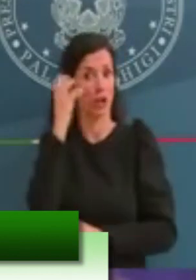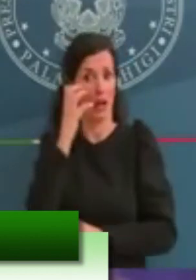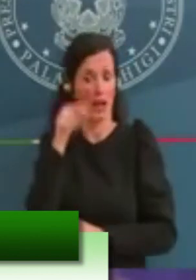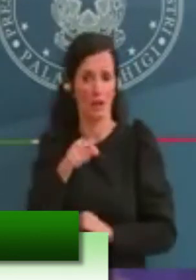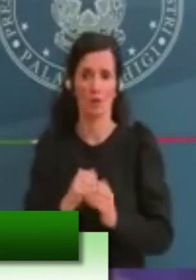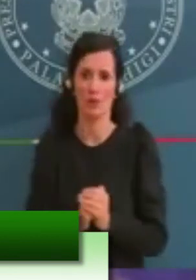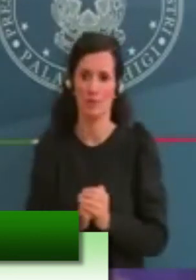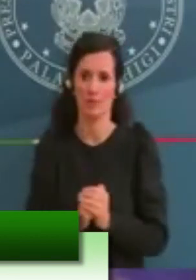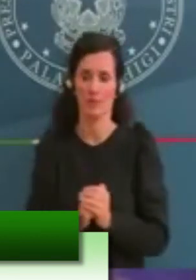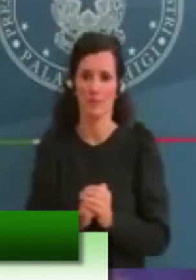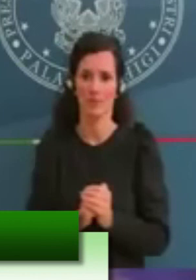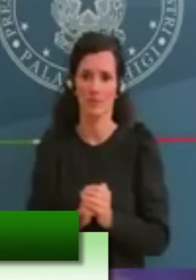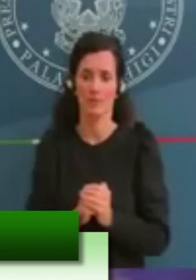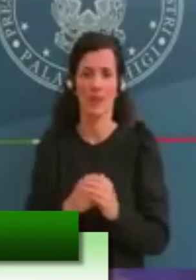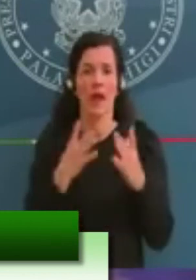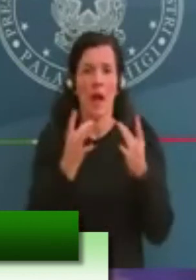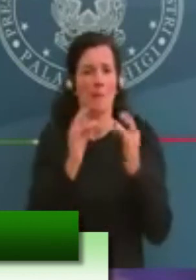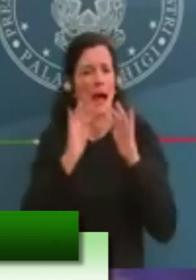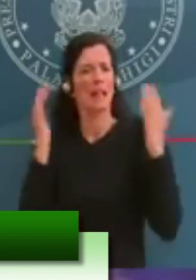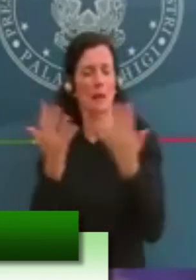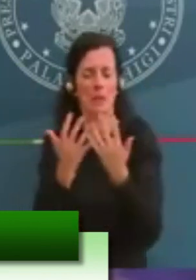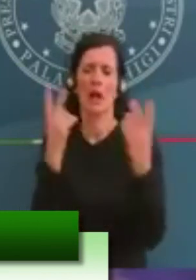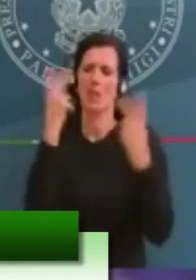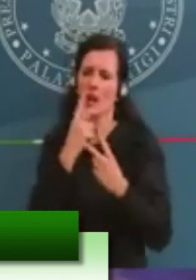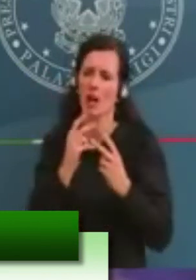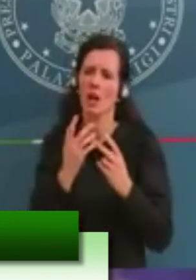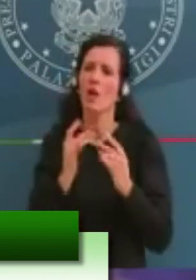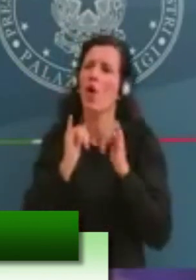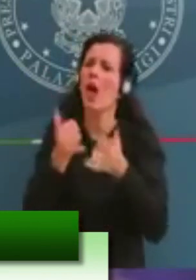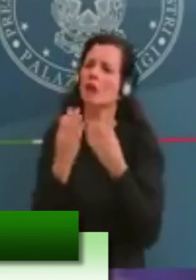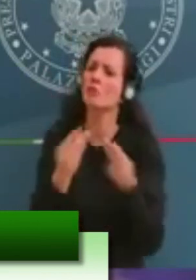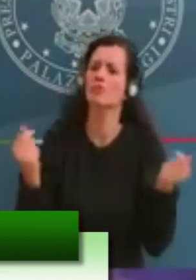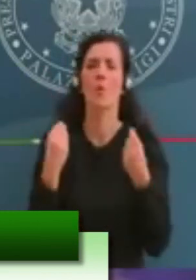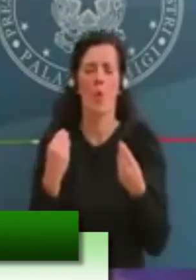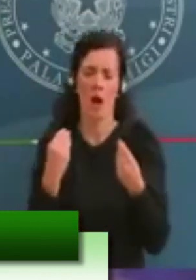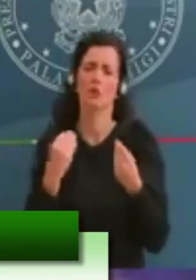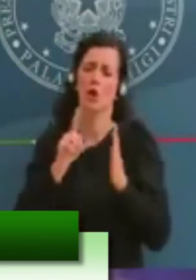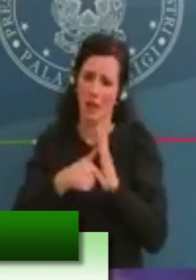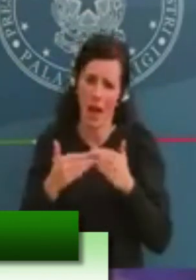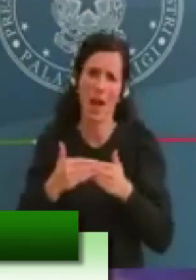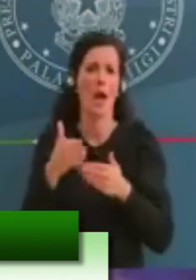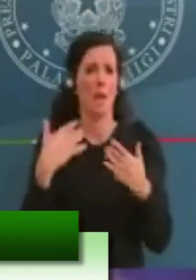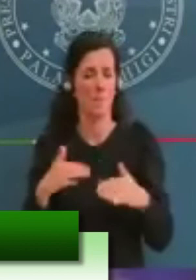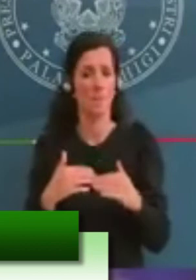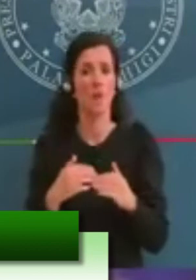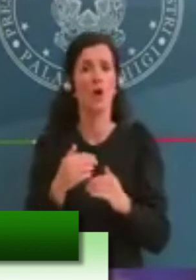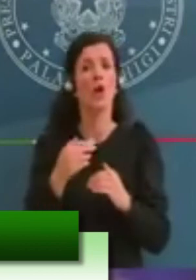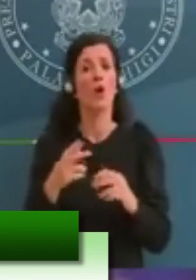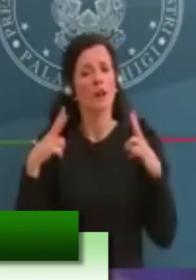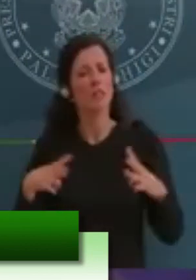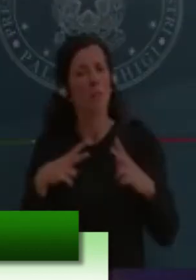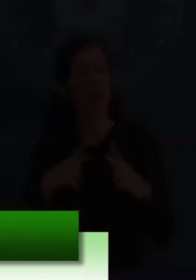ondata che potrebbe arrivare già in gennaio potrebbe essere non meno violenta della prima e della